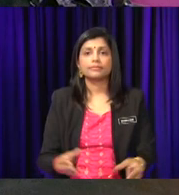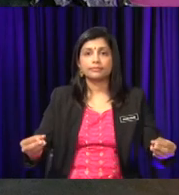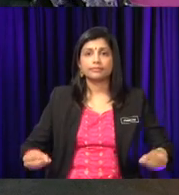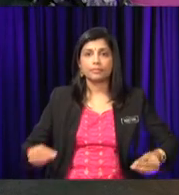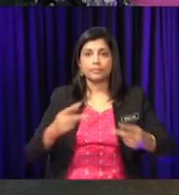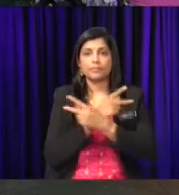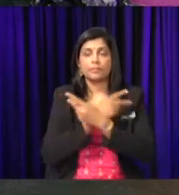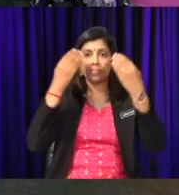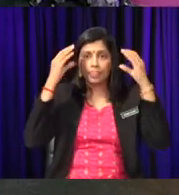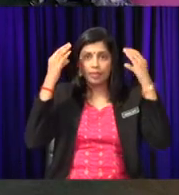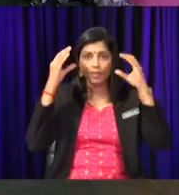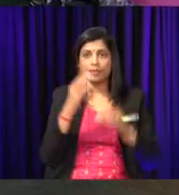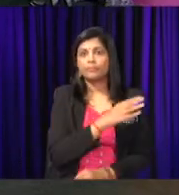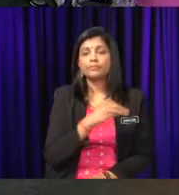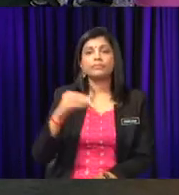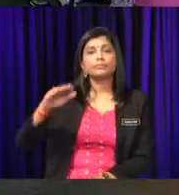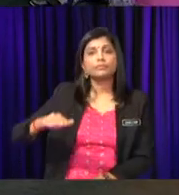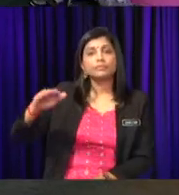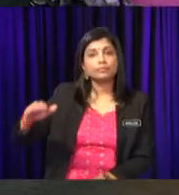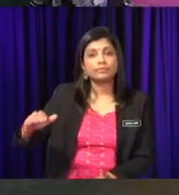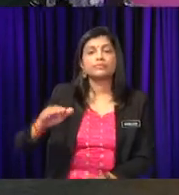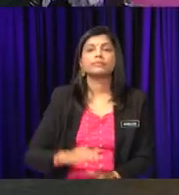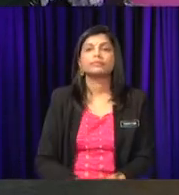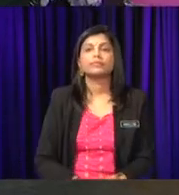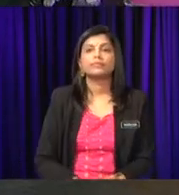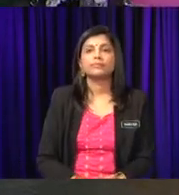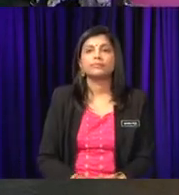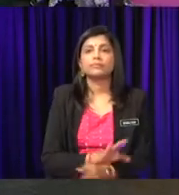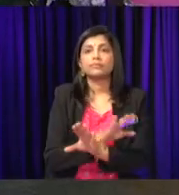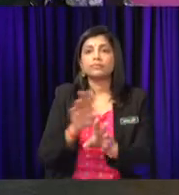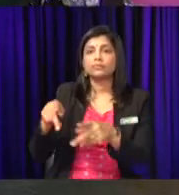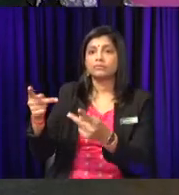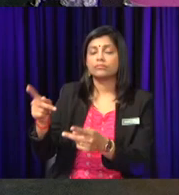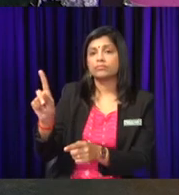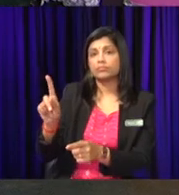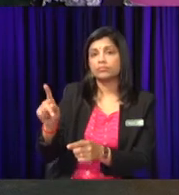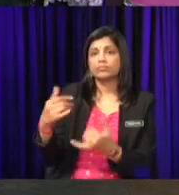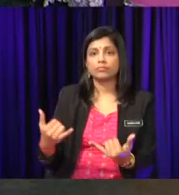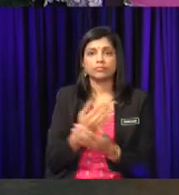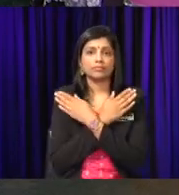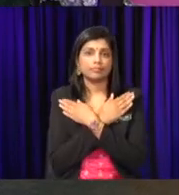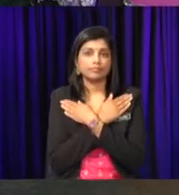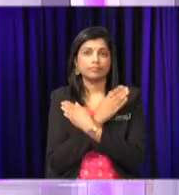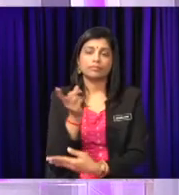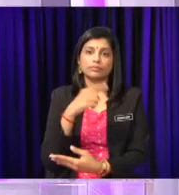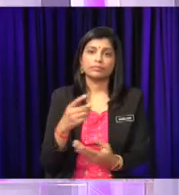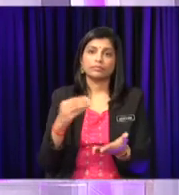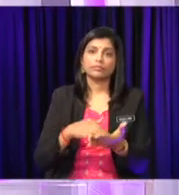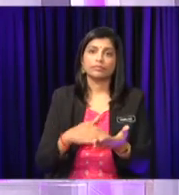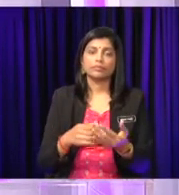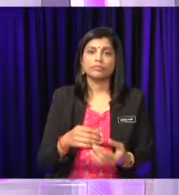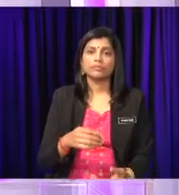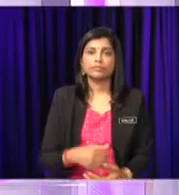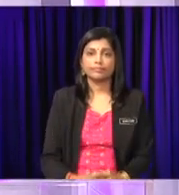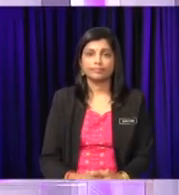yang berada di rumah sana itu jangan ke mana-mana kami ya sudah tak minum air ketika kita lihat segitiga kita kembali